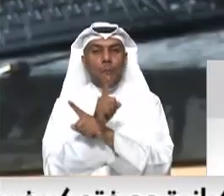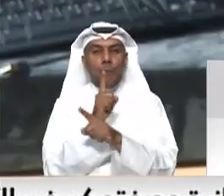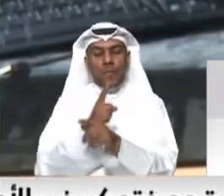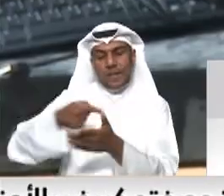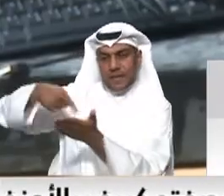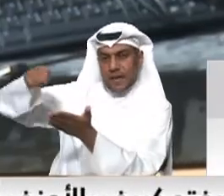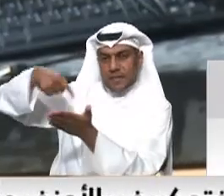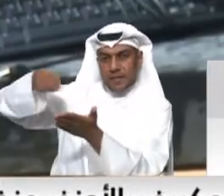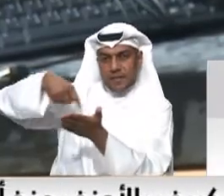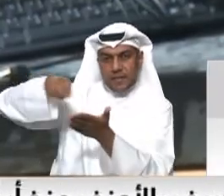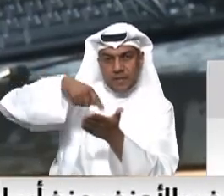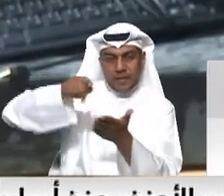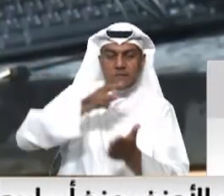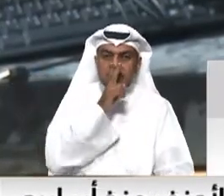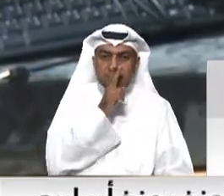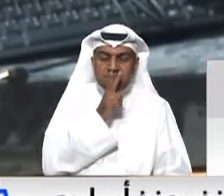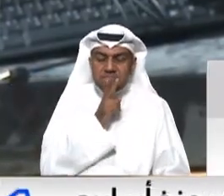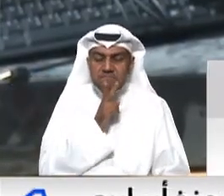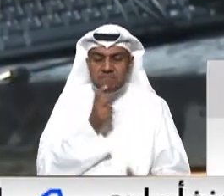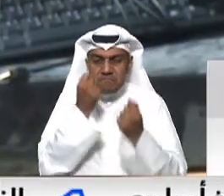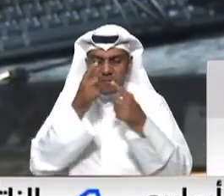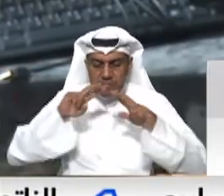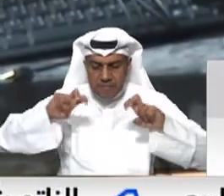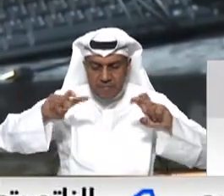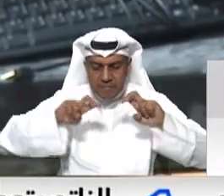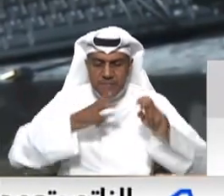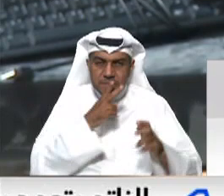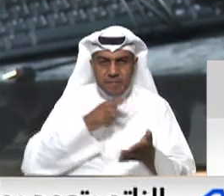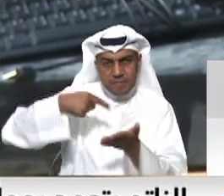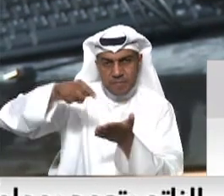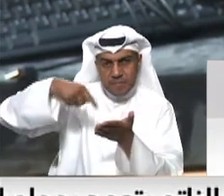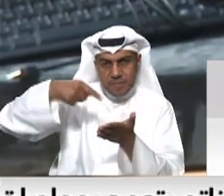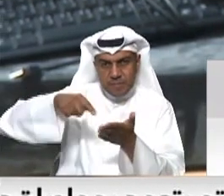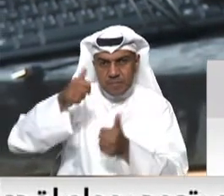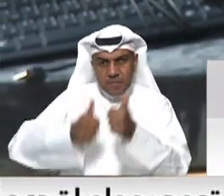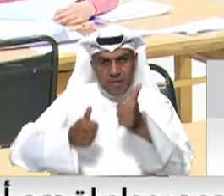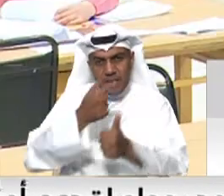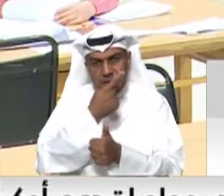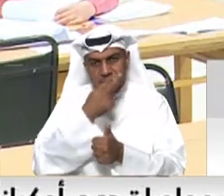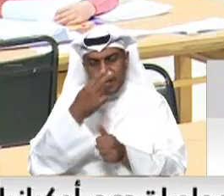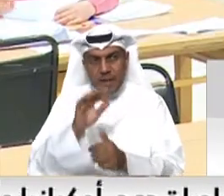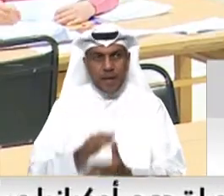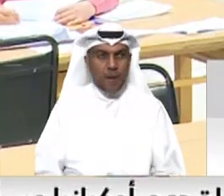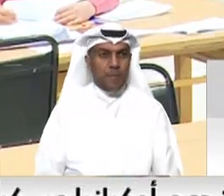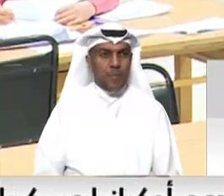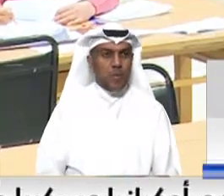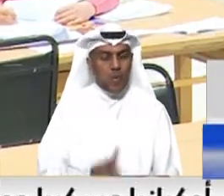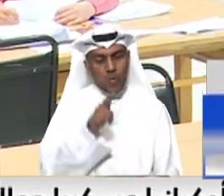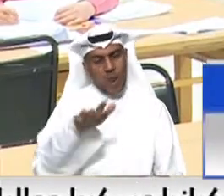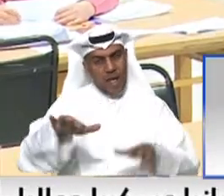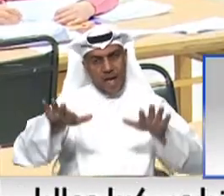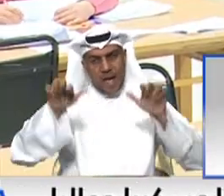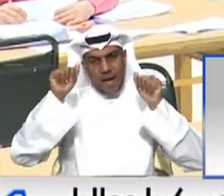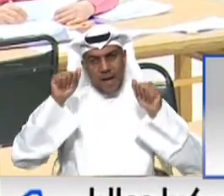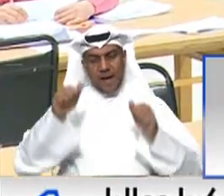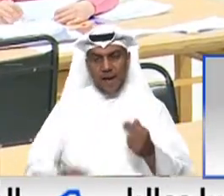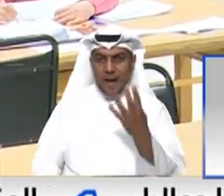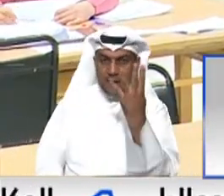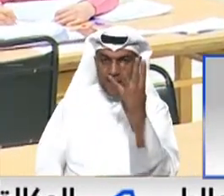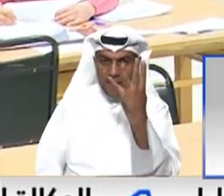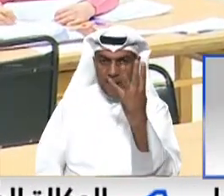الضمان الدقه والمراجعه الحقيقيه لكافه الاختبارات انتهينا من اربع اختبارات خلال اسبوع